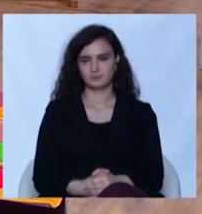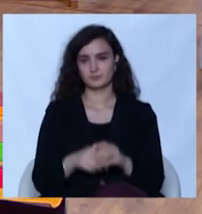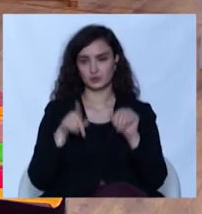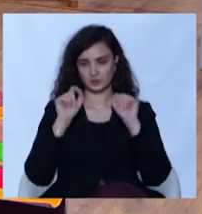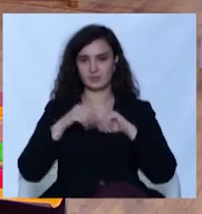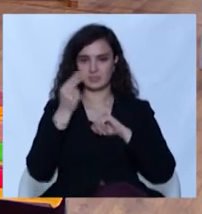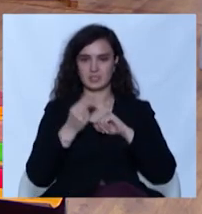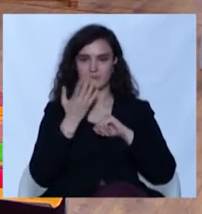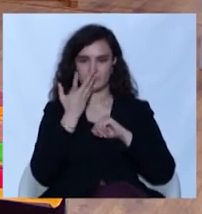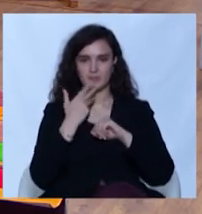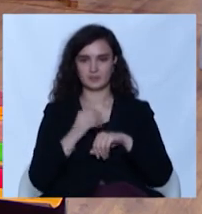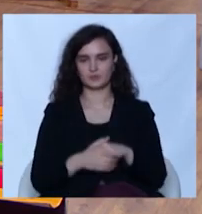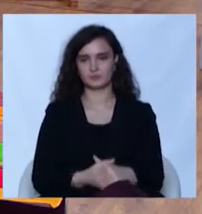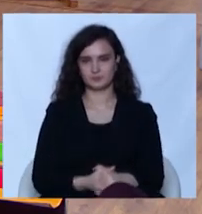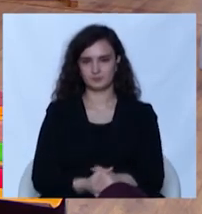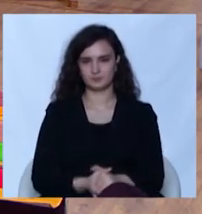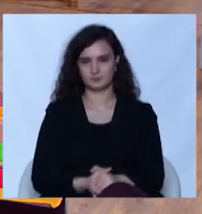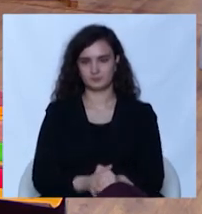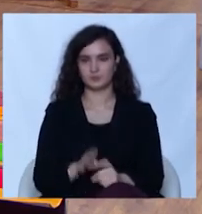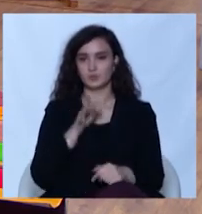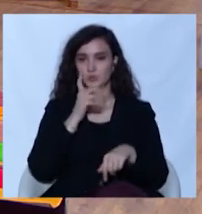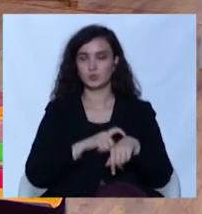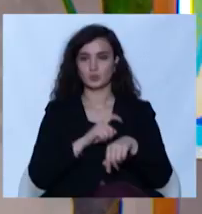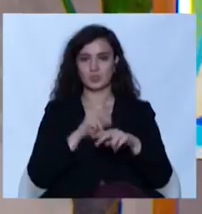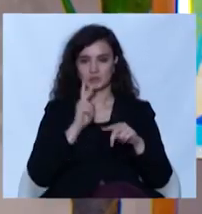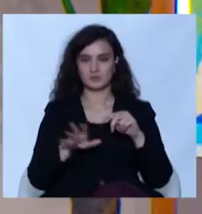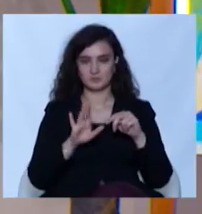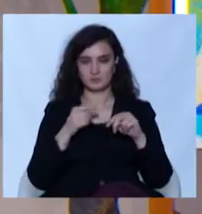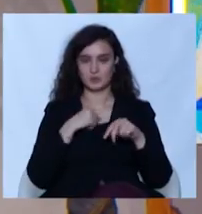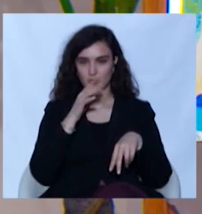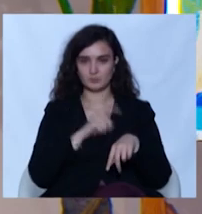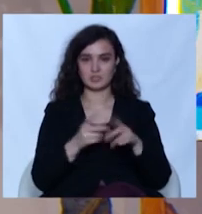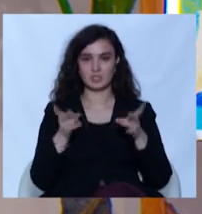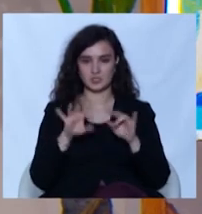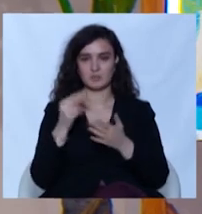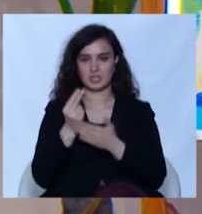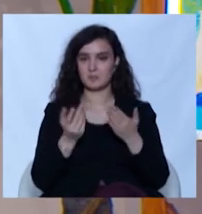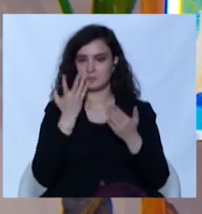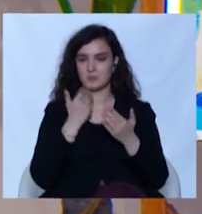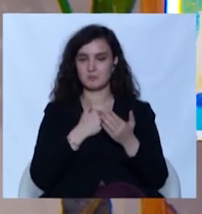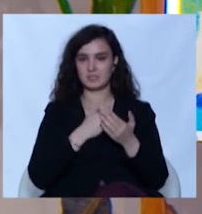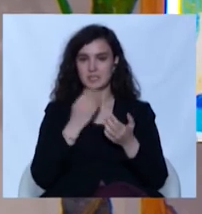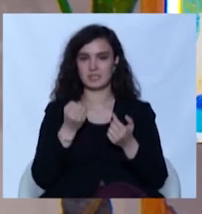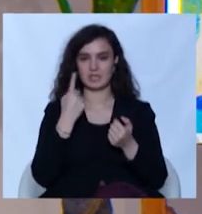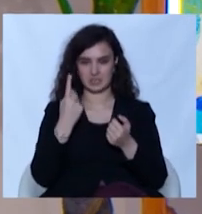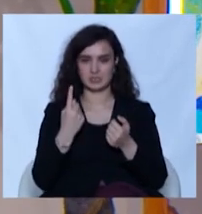შეგვიძლია გავაფერადოთ. მე რო დრო არ დავკარგო, თუ დამრჩებად რომ ამას გაგიფერადებთ, ეხლა მინდა კიდევ